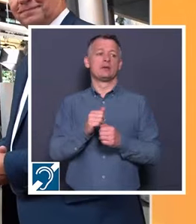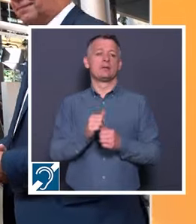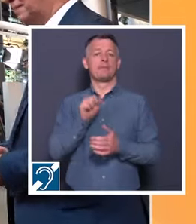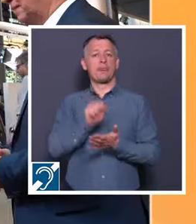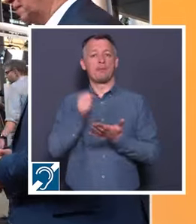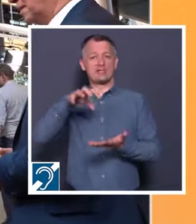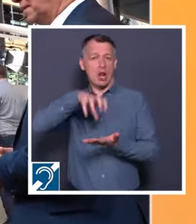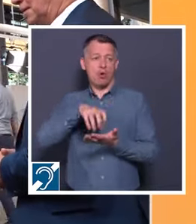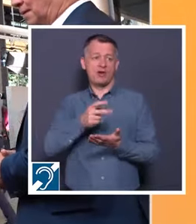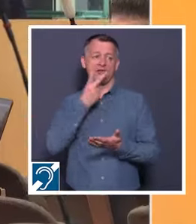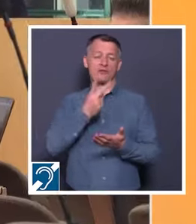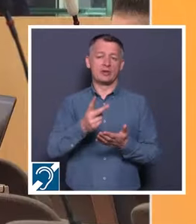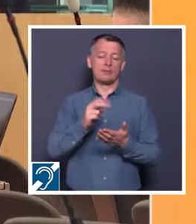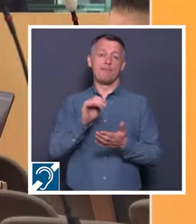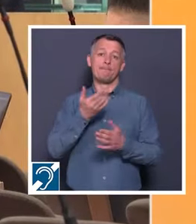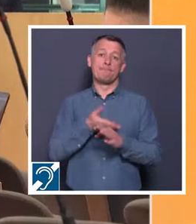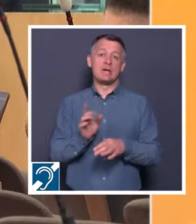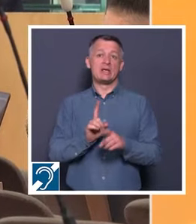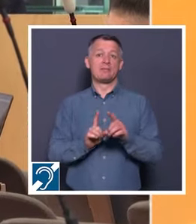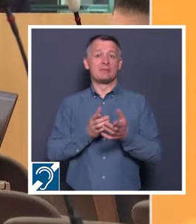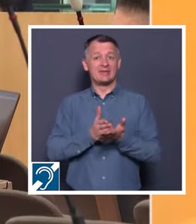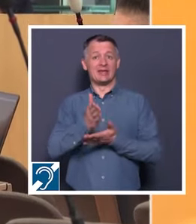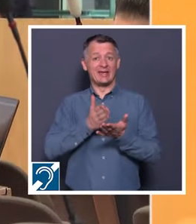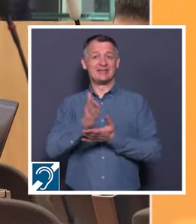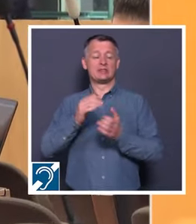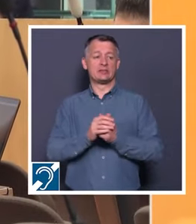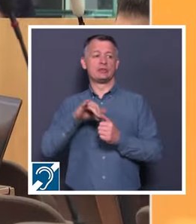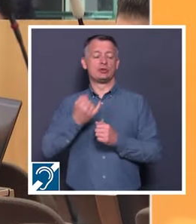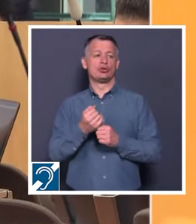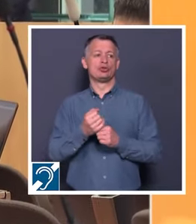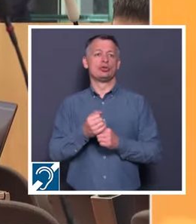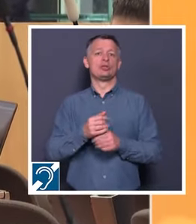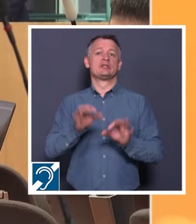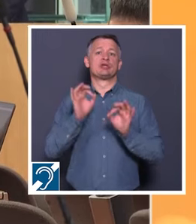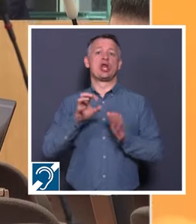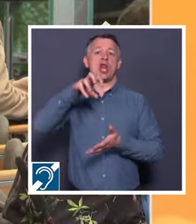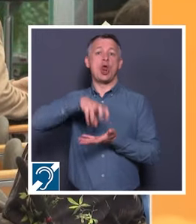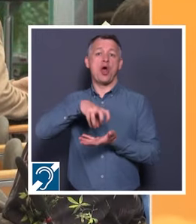vedem asta mai des și mai ales în local, unde